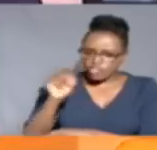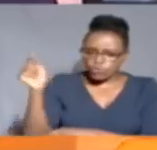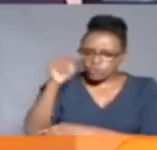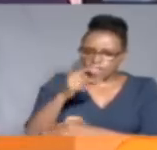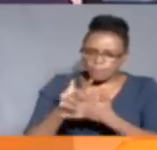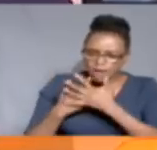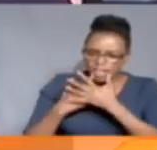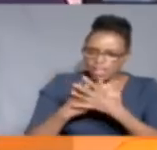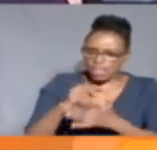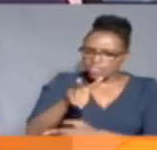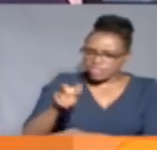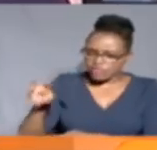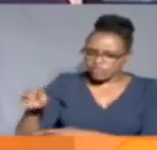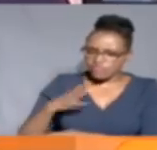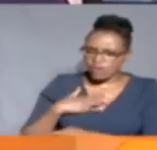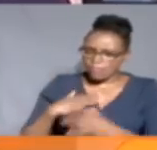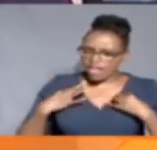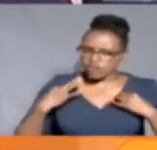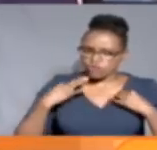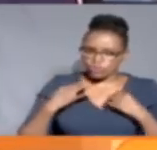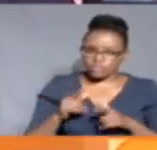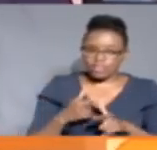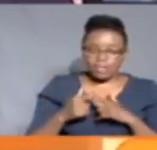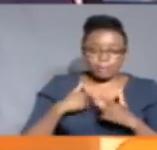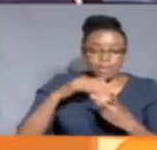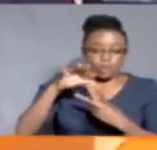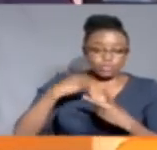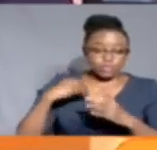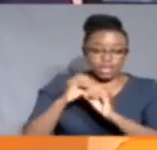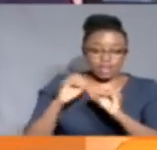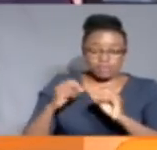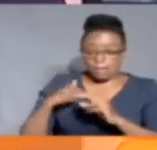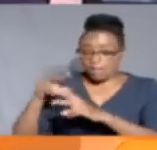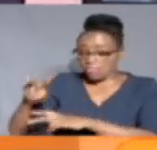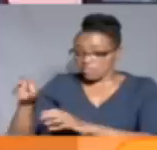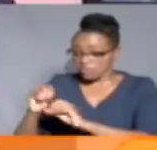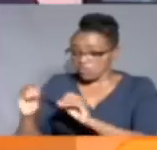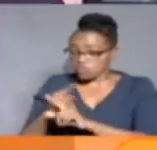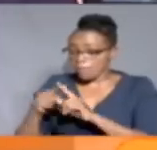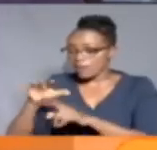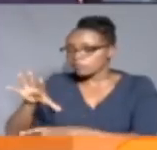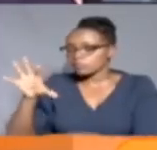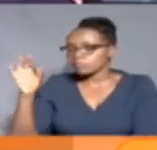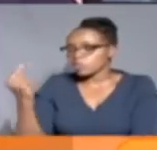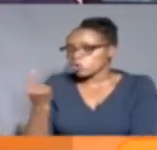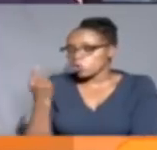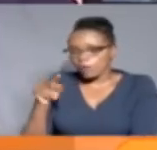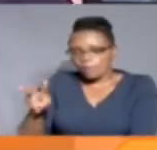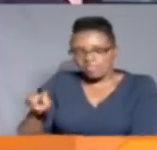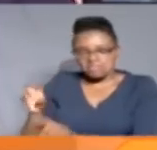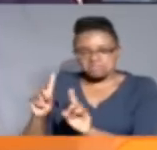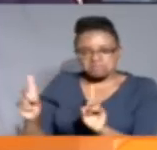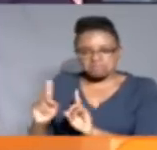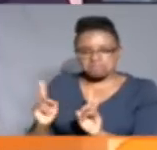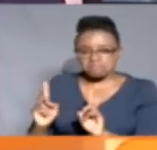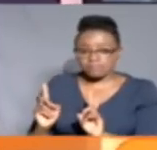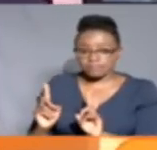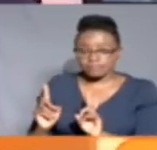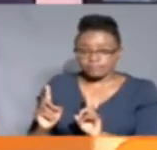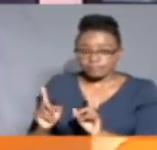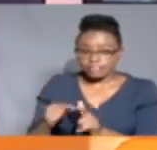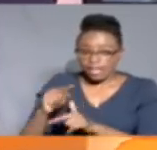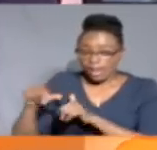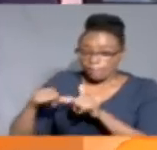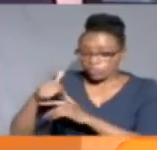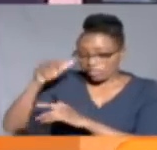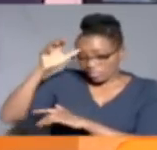ukaiba hizi manguo kwetu. So mi had no option. Kasema sikuiba but nilichukua. So and about this